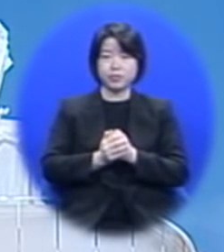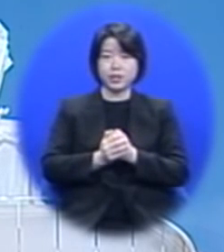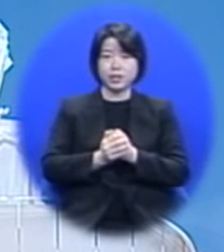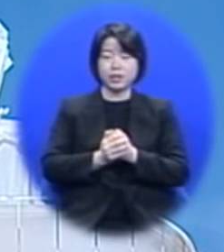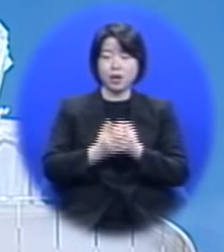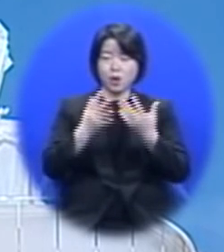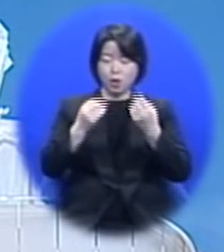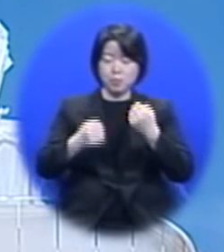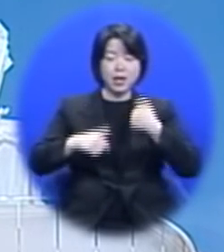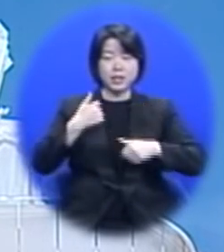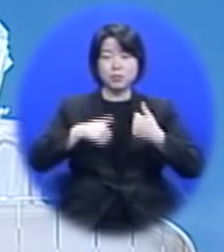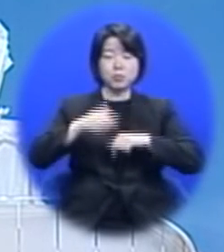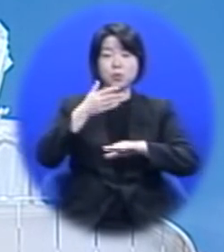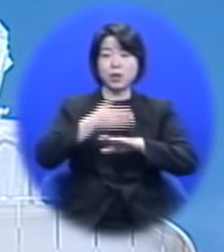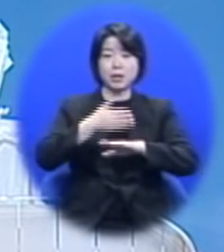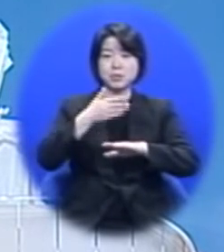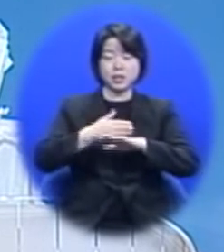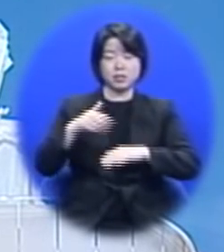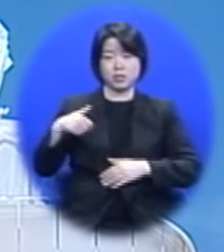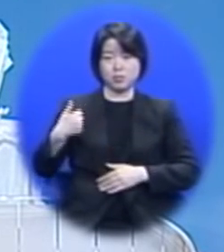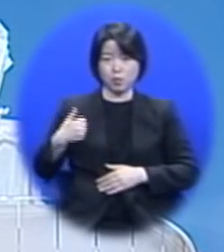얼마나 기쁘고 감사했는지 모릅니다.